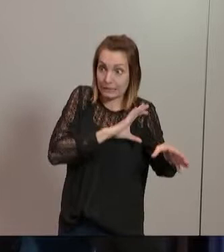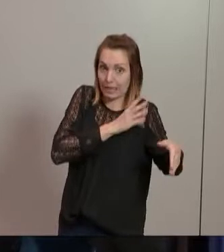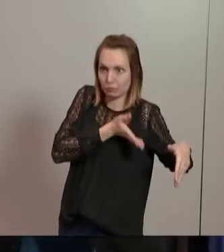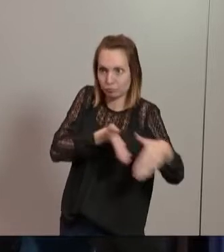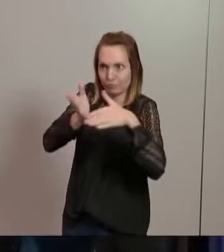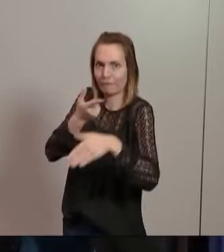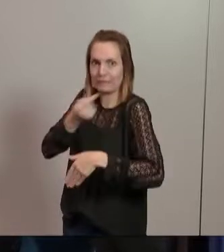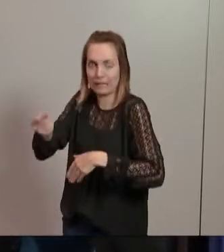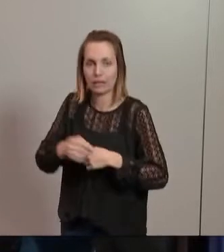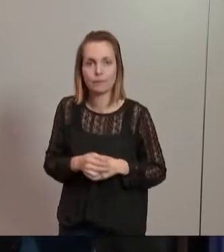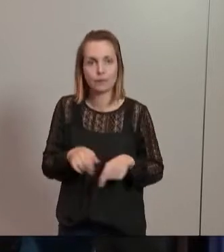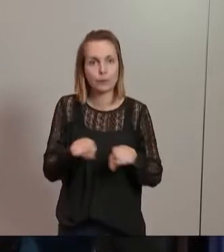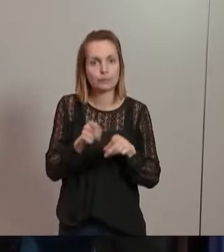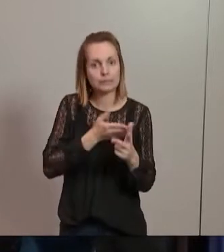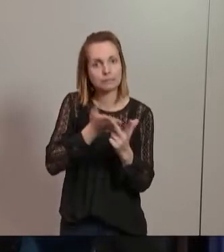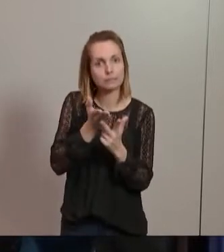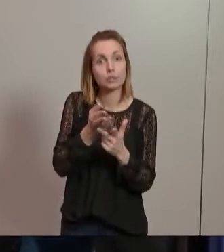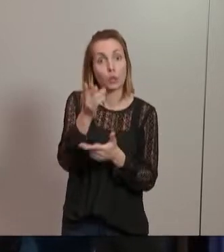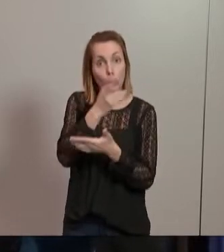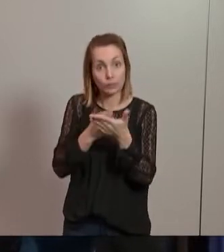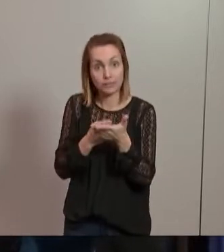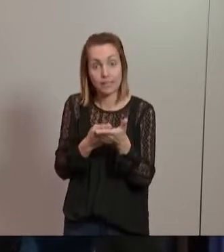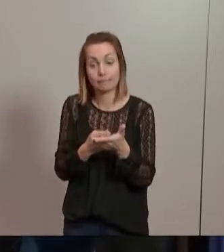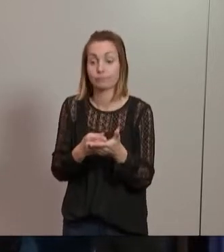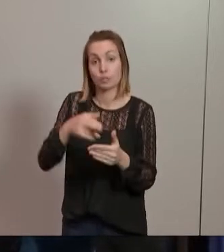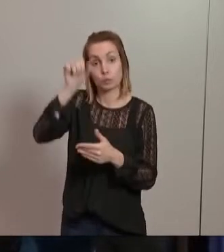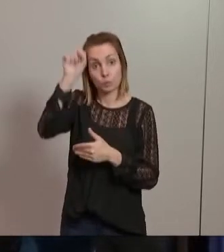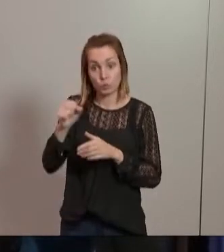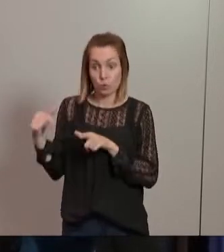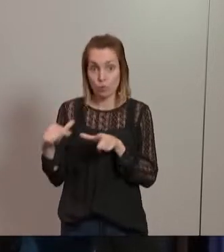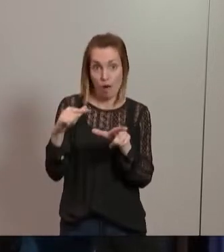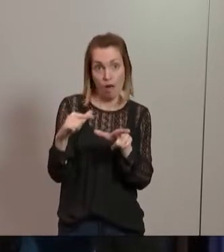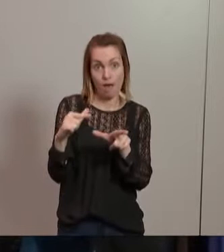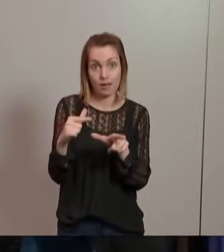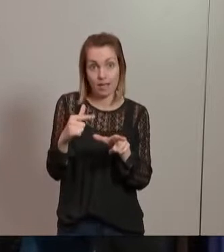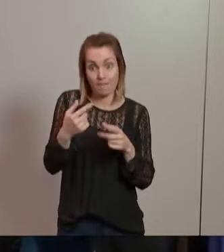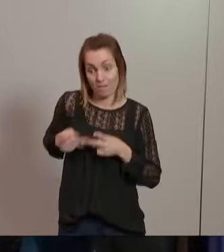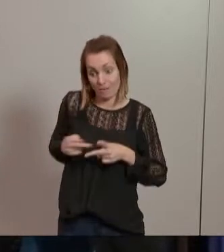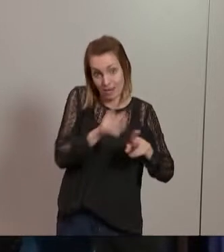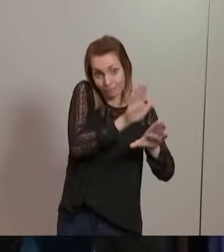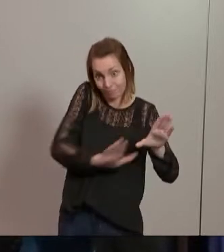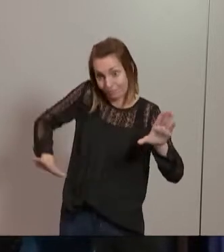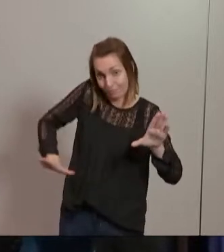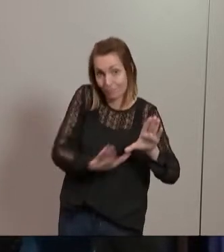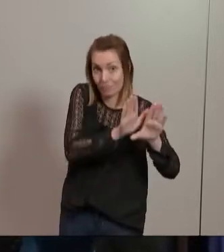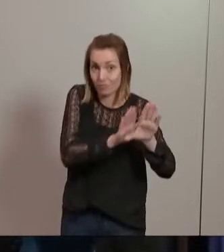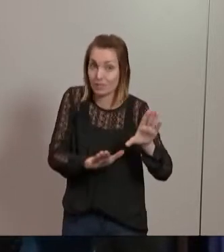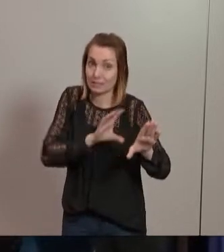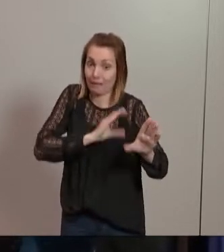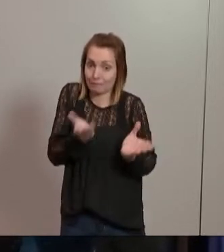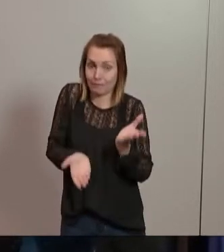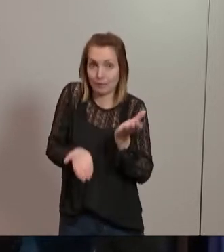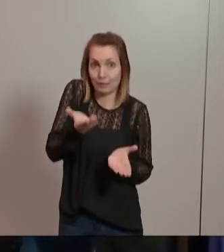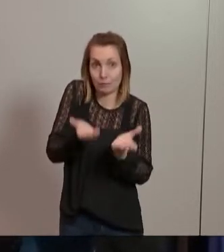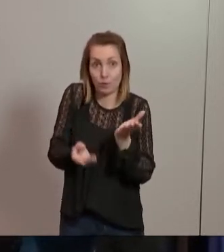et équilibre entre Rezé, porte d'entrée du Sud-Loire, et les communes avoisinantes, qui sont aussi impactés